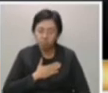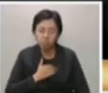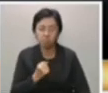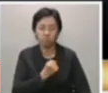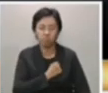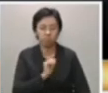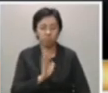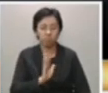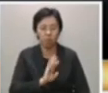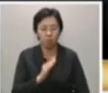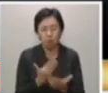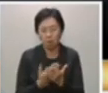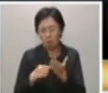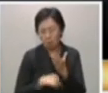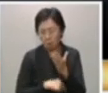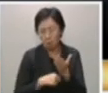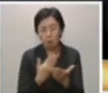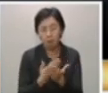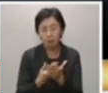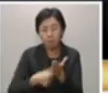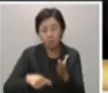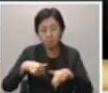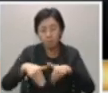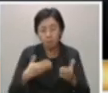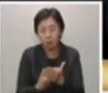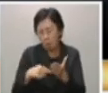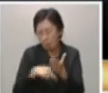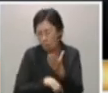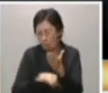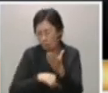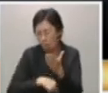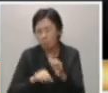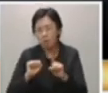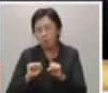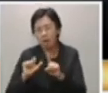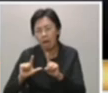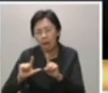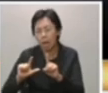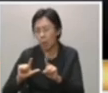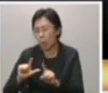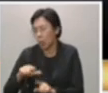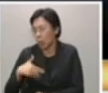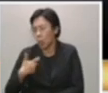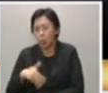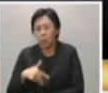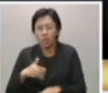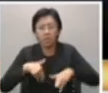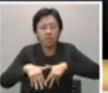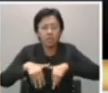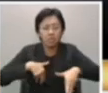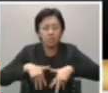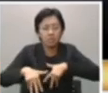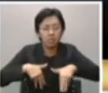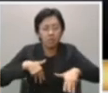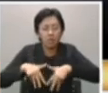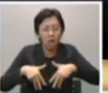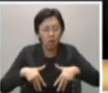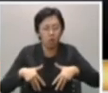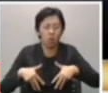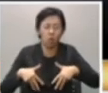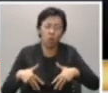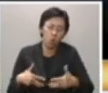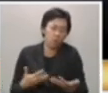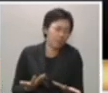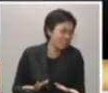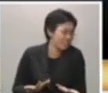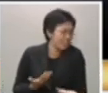เห็นการโกงเงินภาษีพี่น้องประชาชนเป็นแสนแสนล้านในวันที่พี่น้องประชาชนอยู่ในสถานะ